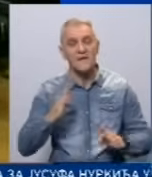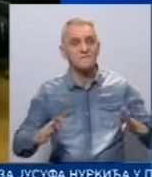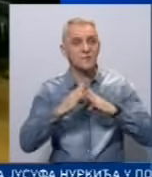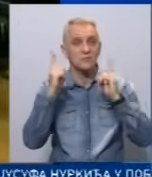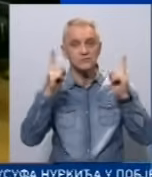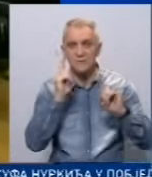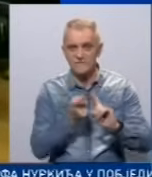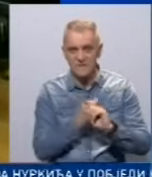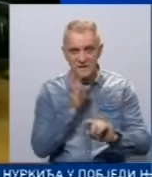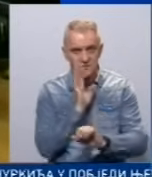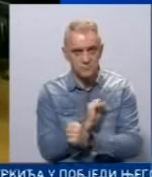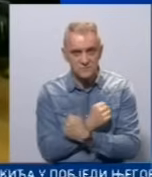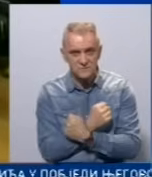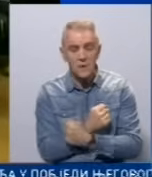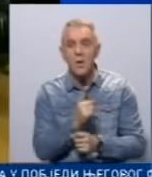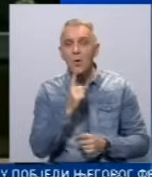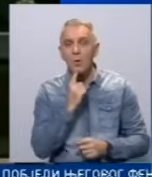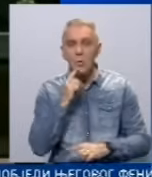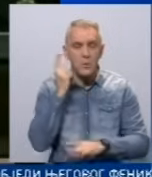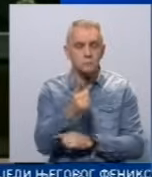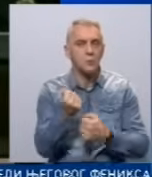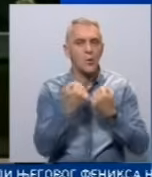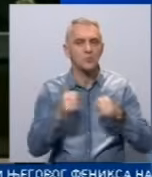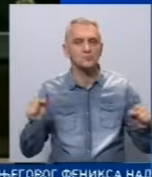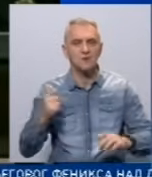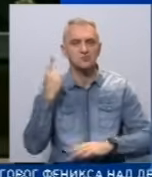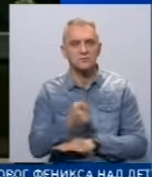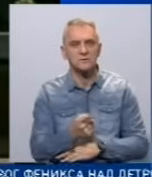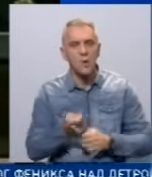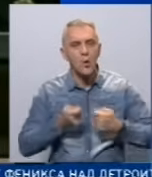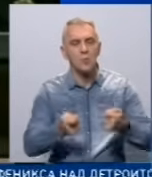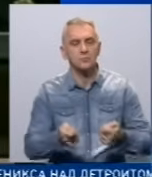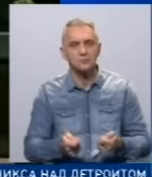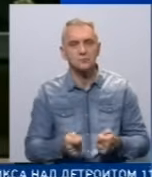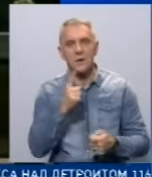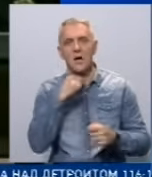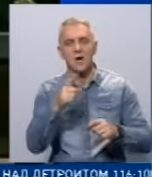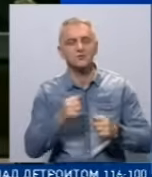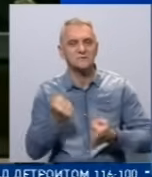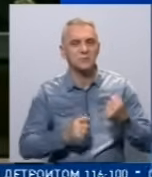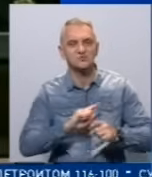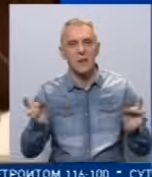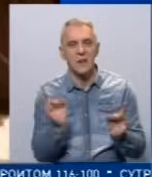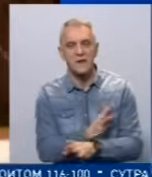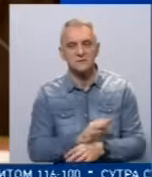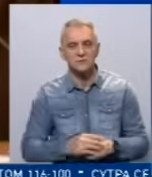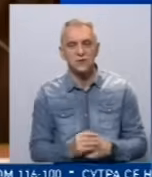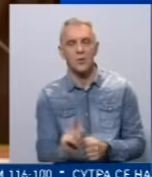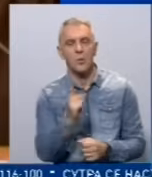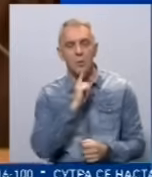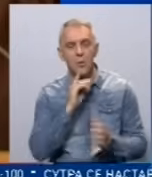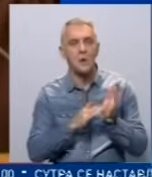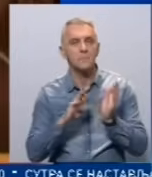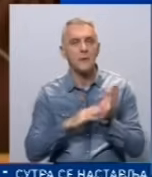sudom Federacije BiH, koji je izrekao oslobađajuću presudu optuženima da su skrivili saobraćajnu nesreću u kojoj je